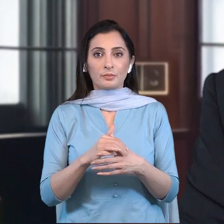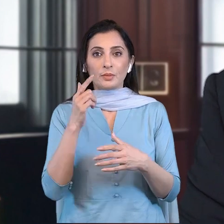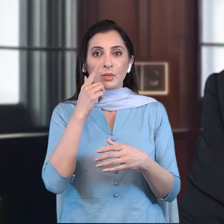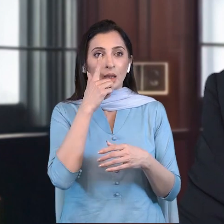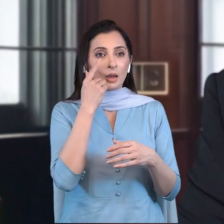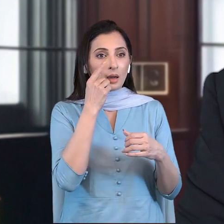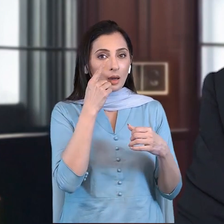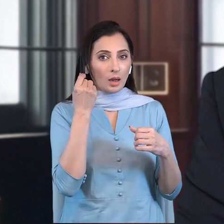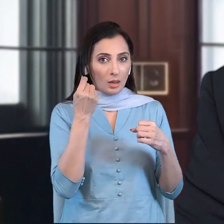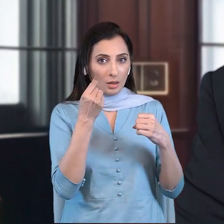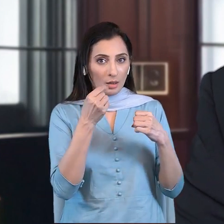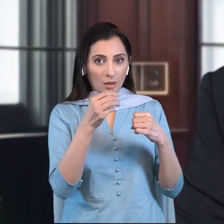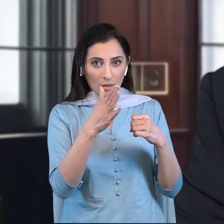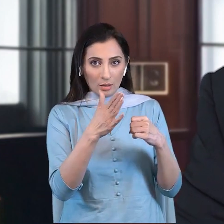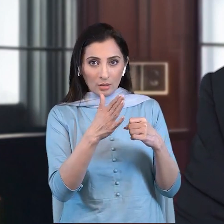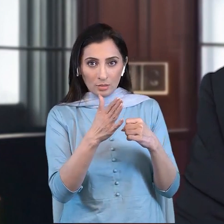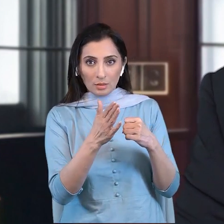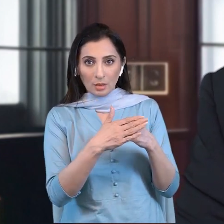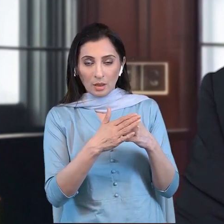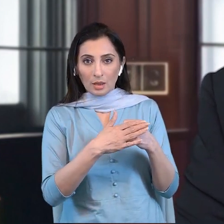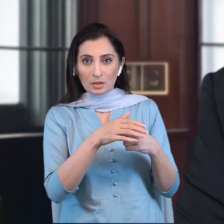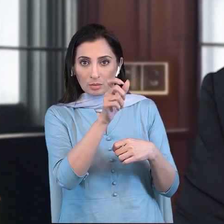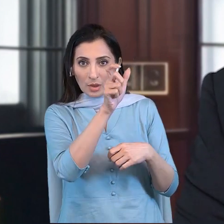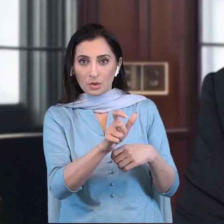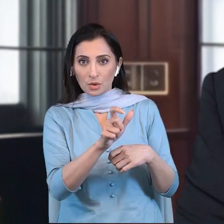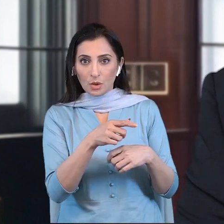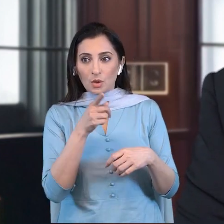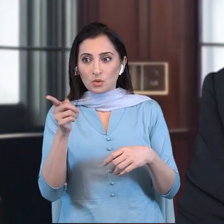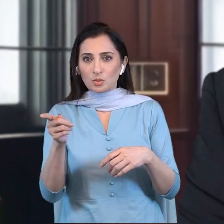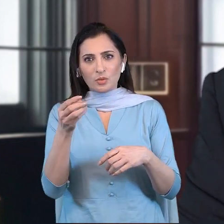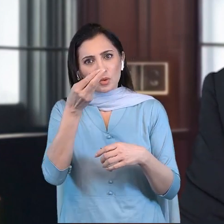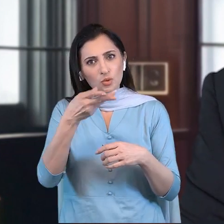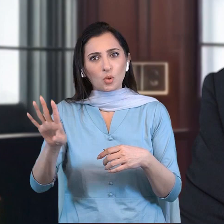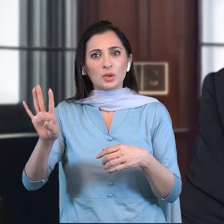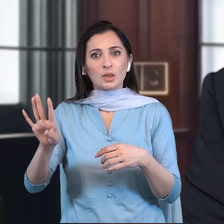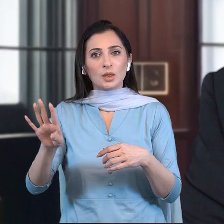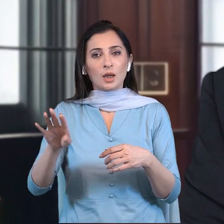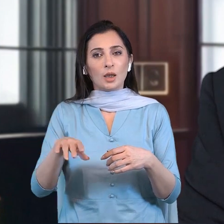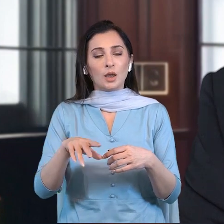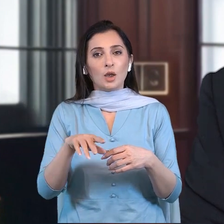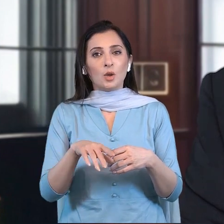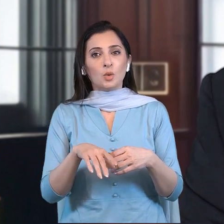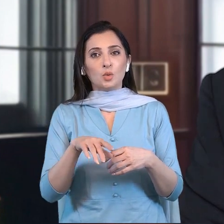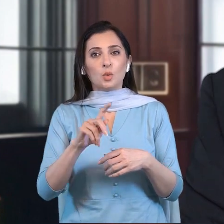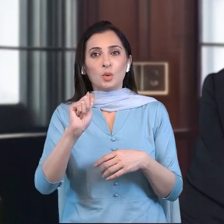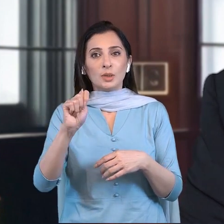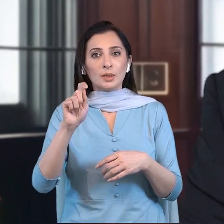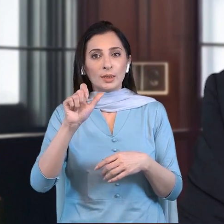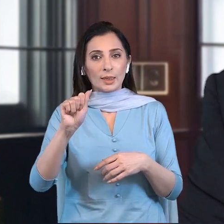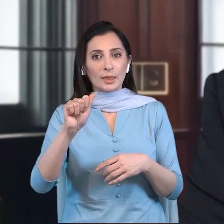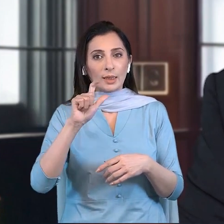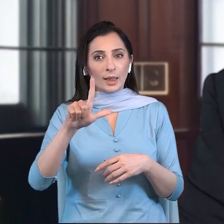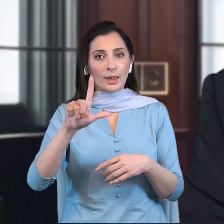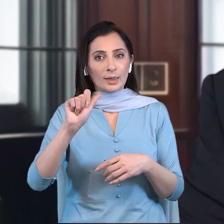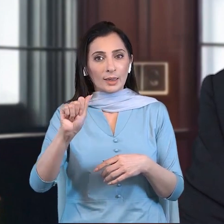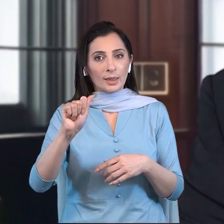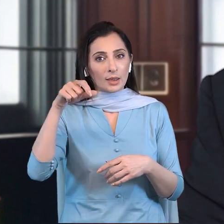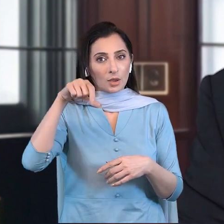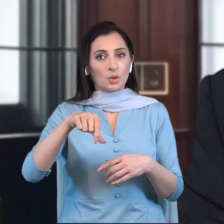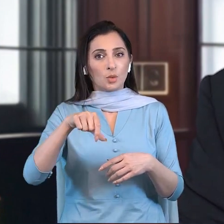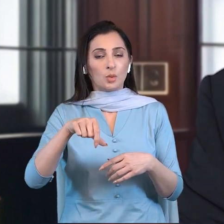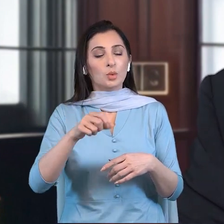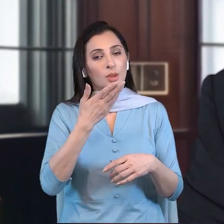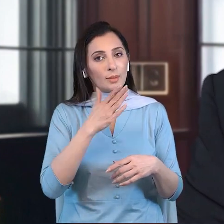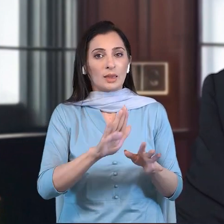طلاق. اور طلاق کا اسلام میں کوئی اسٹینڈرڈ فارمیٹ نہیں ہے. اٹ کین